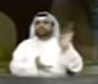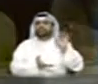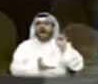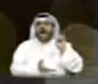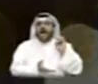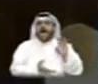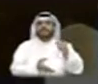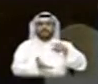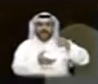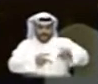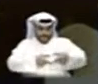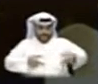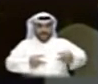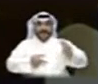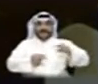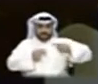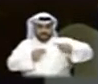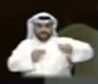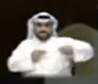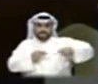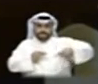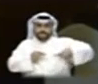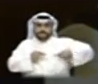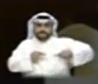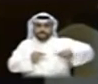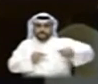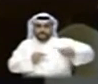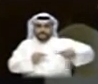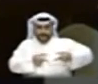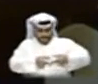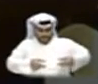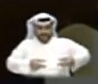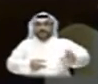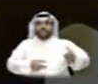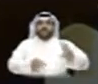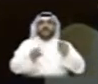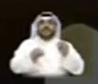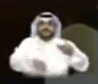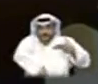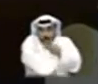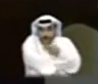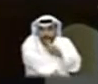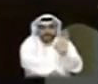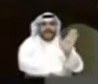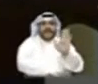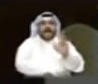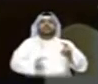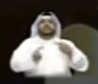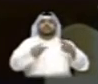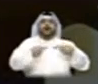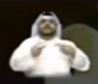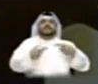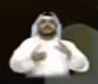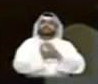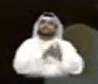السكري. عندنا مضخة اسمها مضخة الأنسولين، أنسولين بامب. هذه المضخة ميزاتها أن هي تشتغل لوحدها،